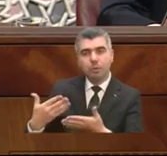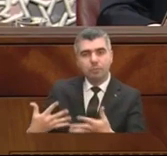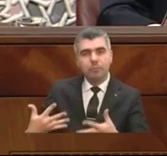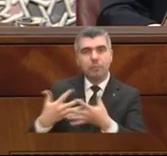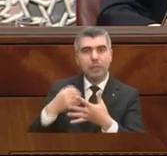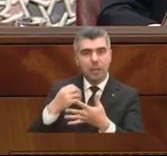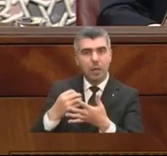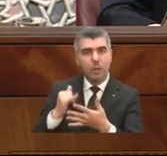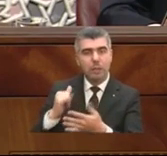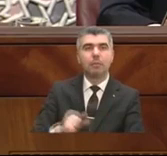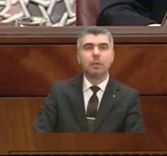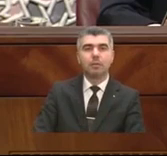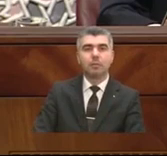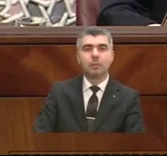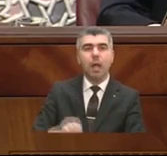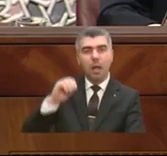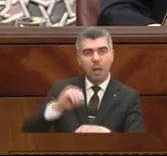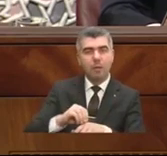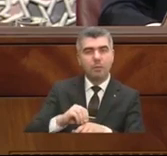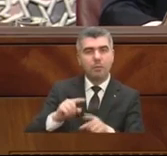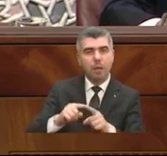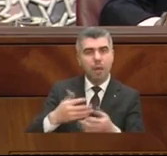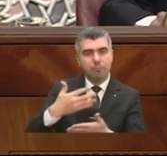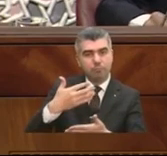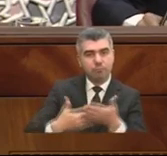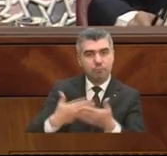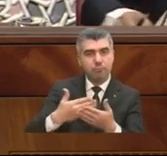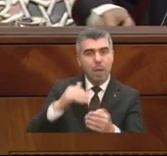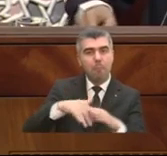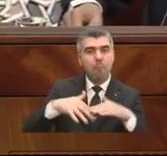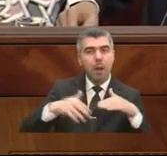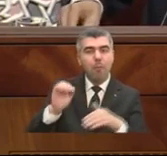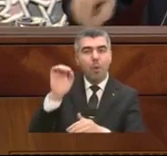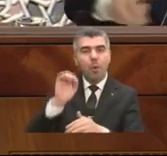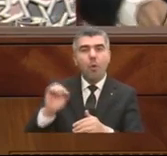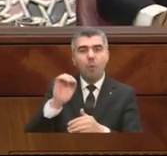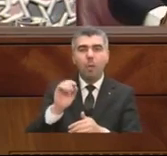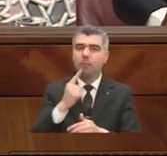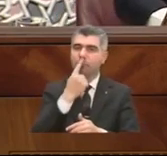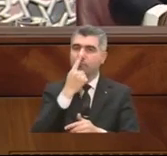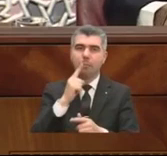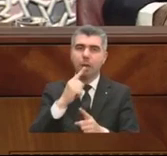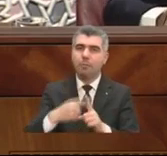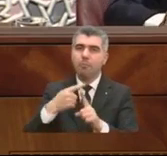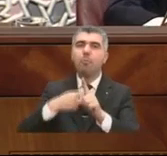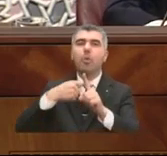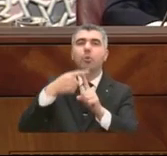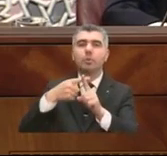المتبادلة، كما يعتبر توصية البرلمان الأوروبي تجاوزاً غير